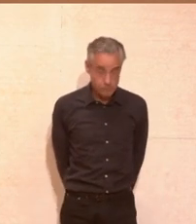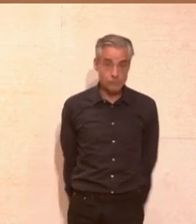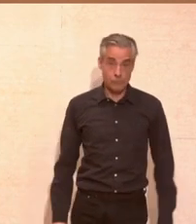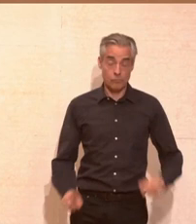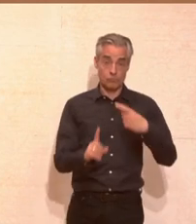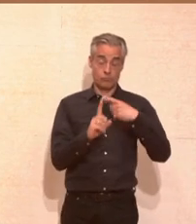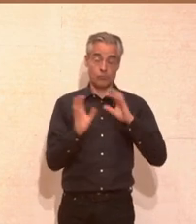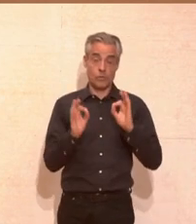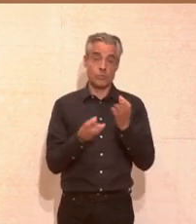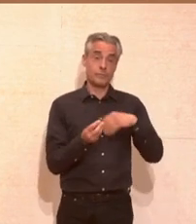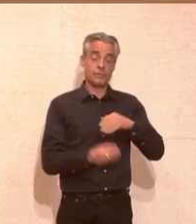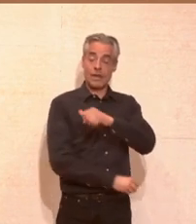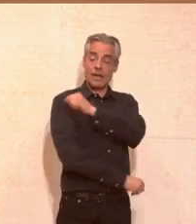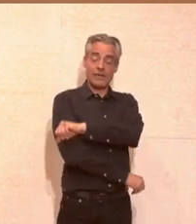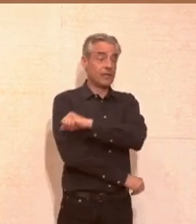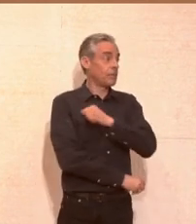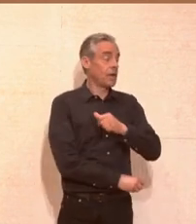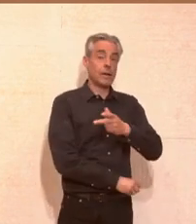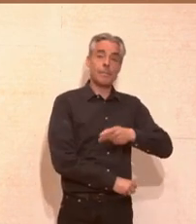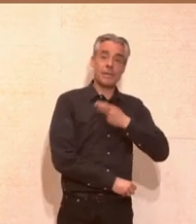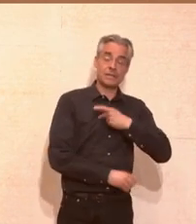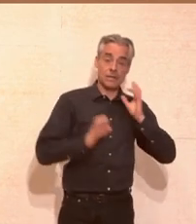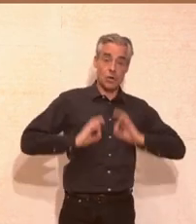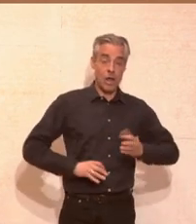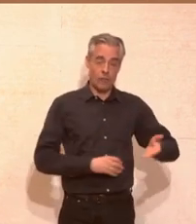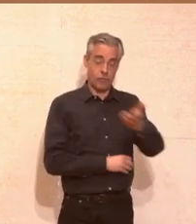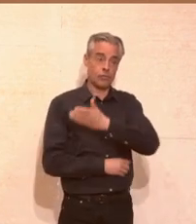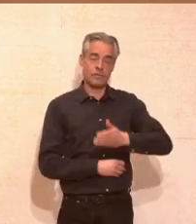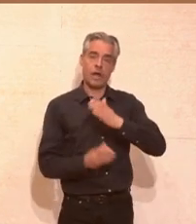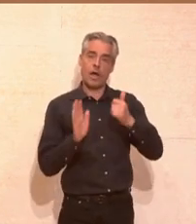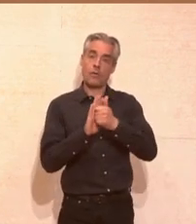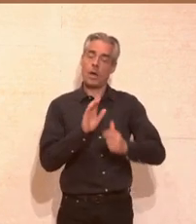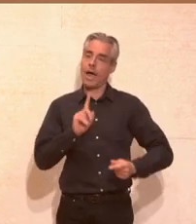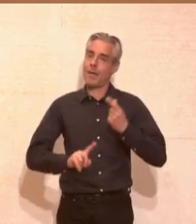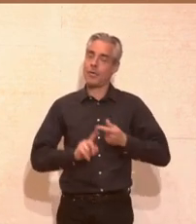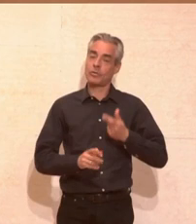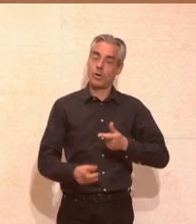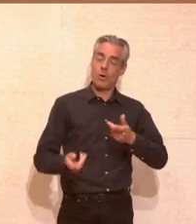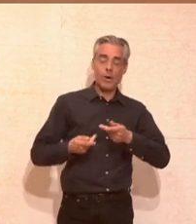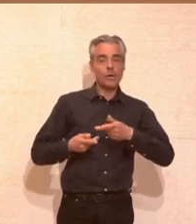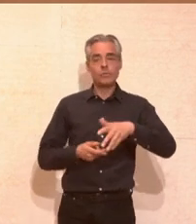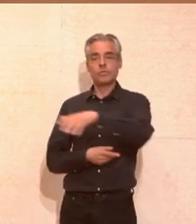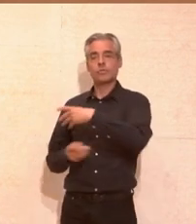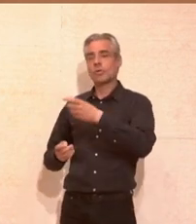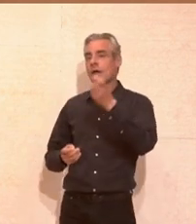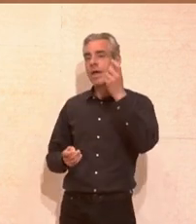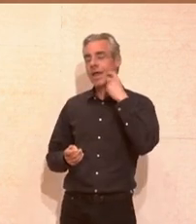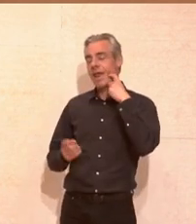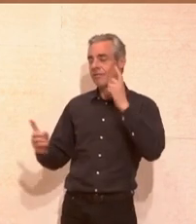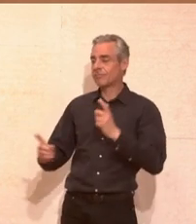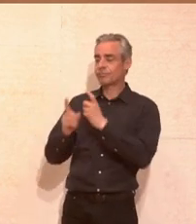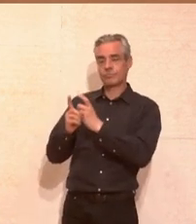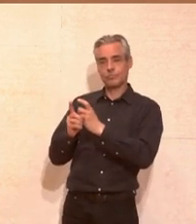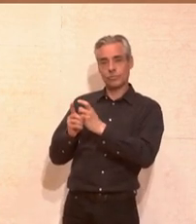je pense que infirmière, médecin scolaire, vous avez vraiment toute votre place, oui, pour justement parler du sommeil, parce qu'ils viennent vous voir avec cette